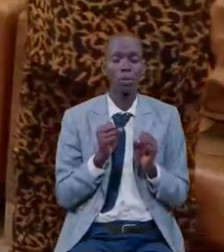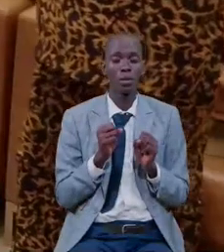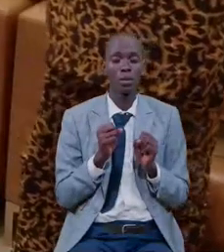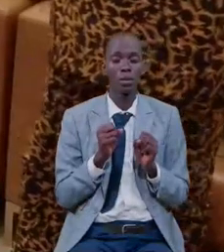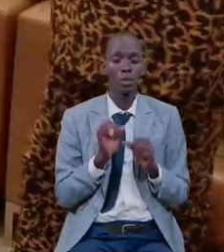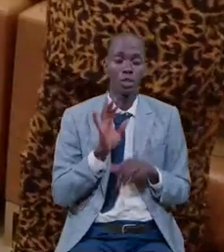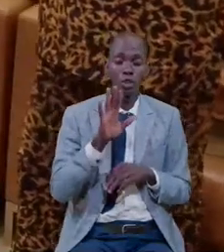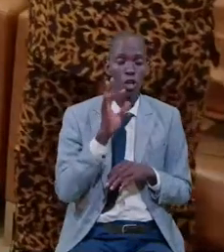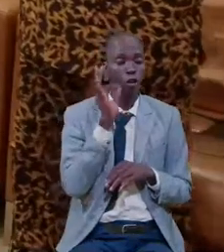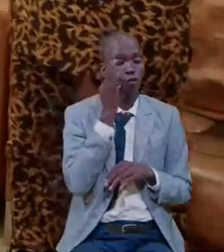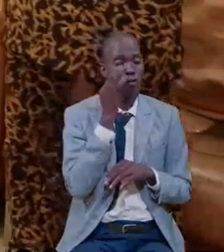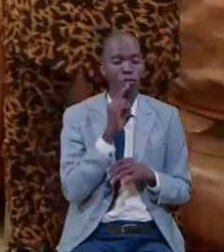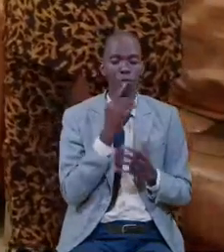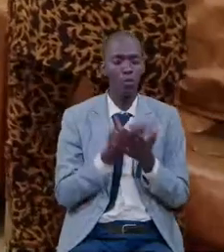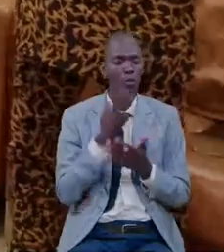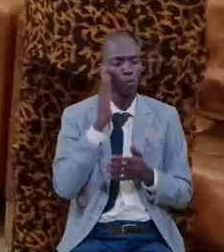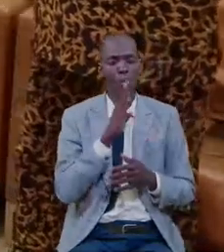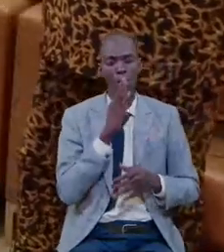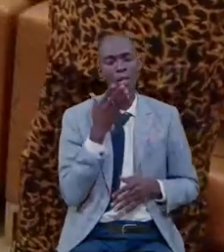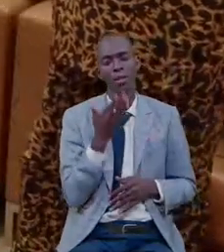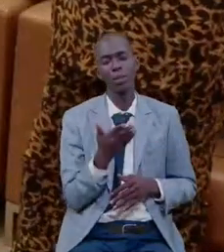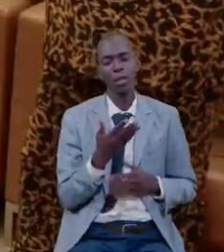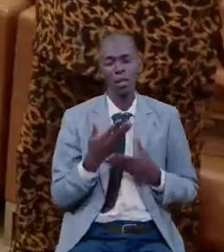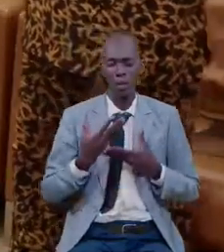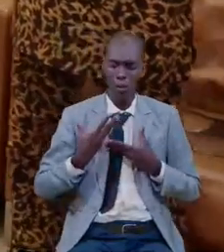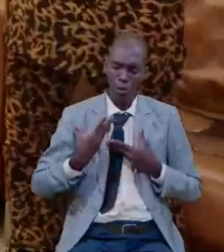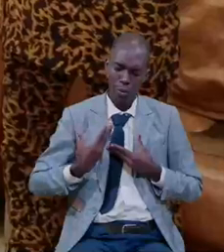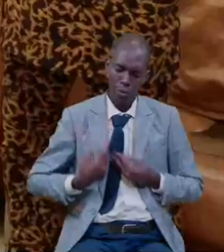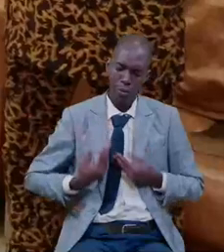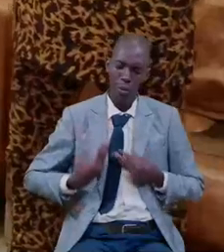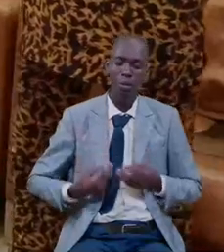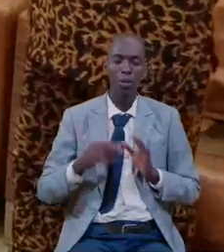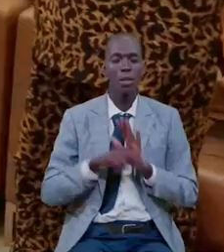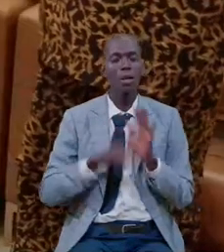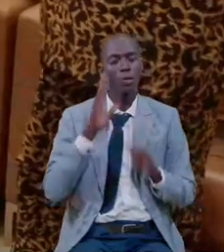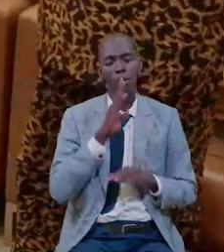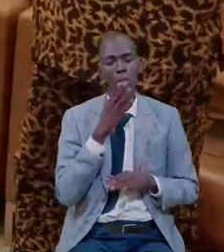le fruit doit être là. La douceur doit être là.